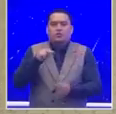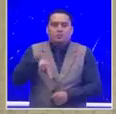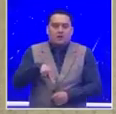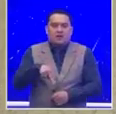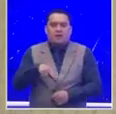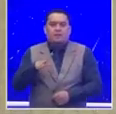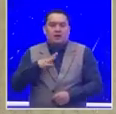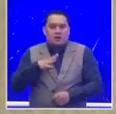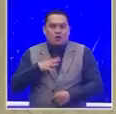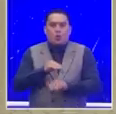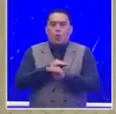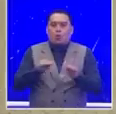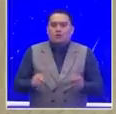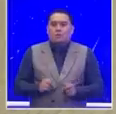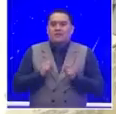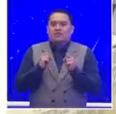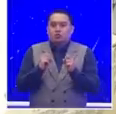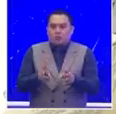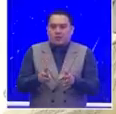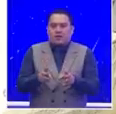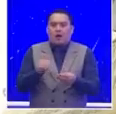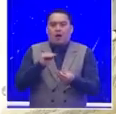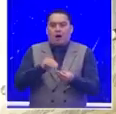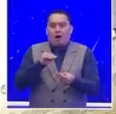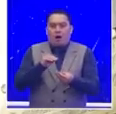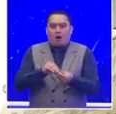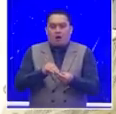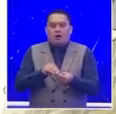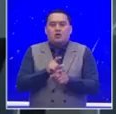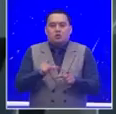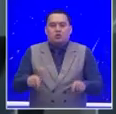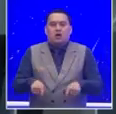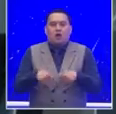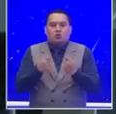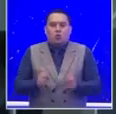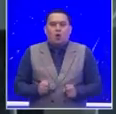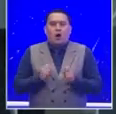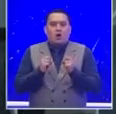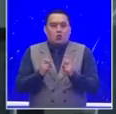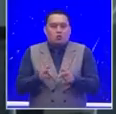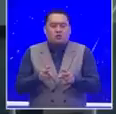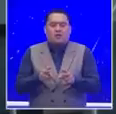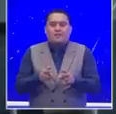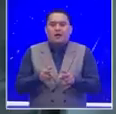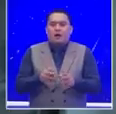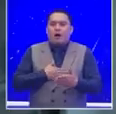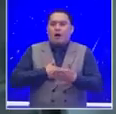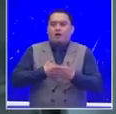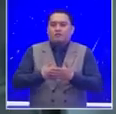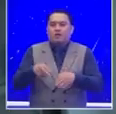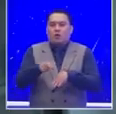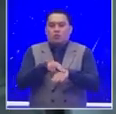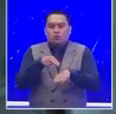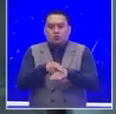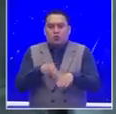чрезвычайного положения уровня преступности, по-прежнему находятся граждане, нарушающие уголовный кодекс. Оперативники задержали